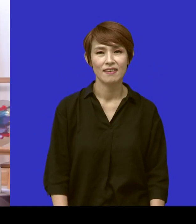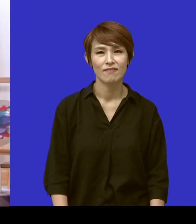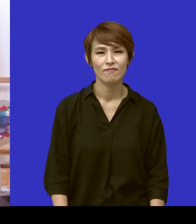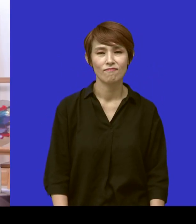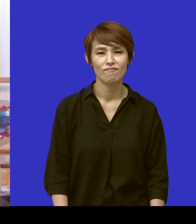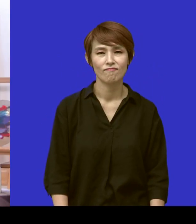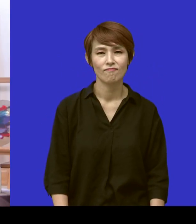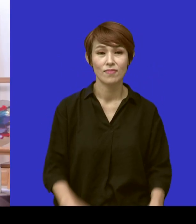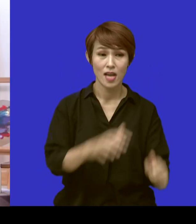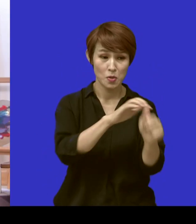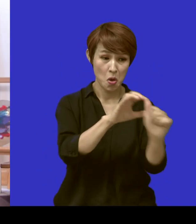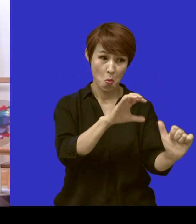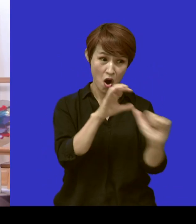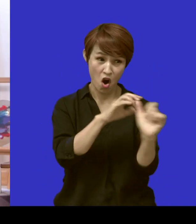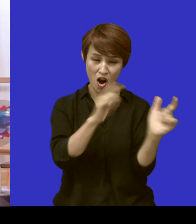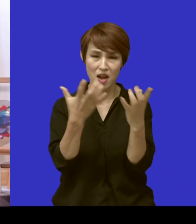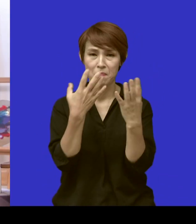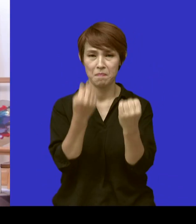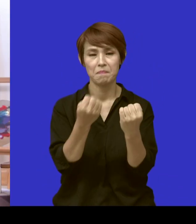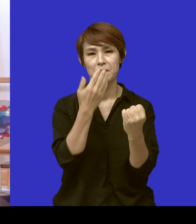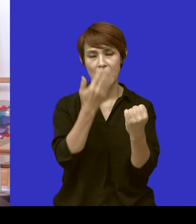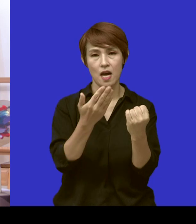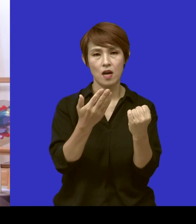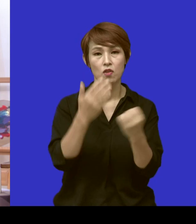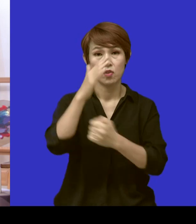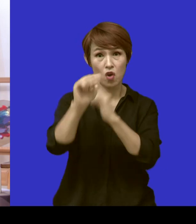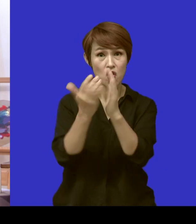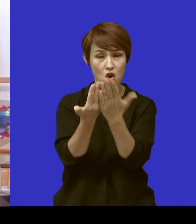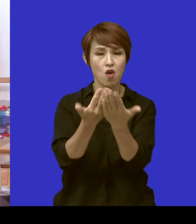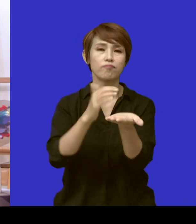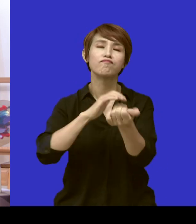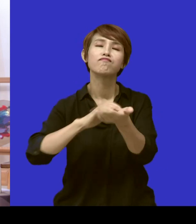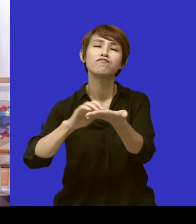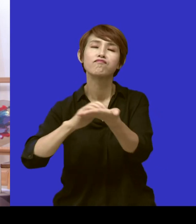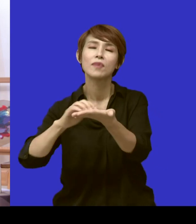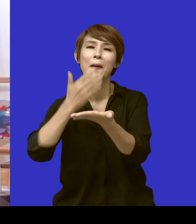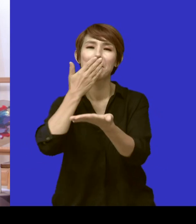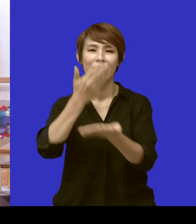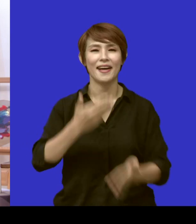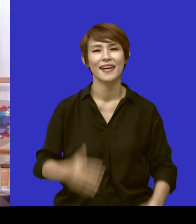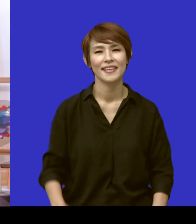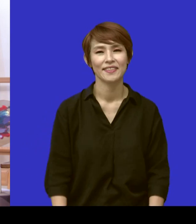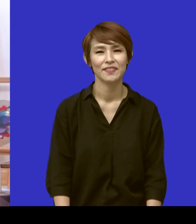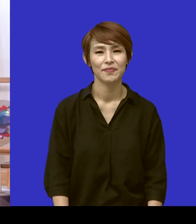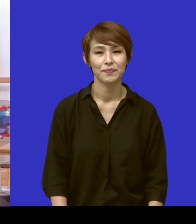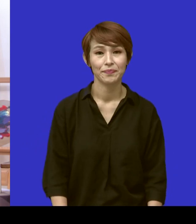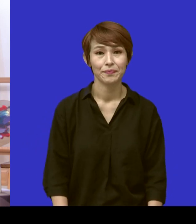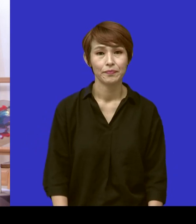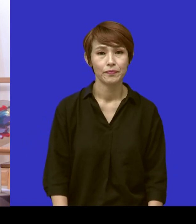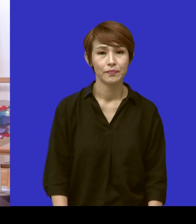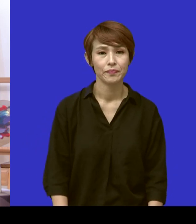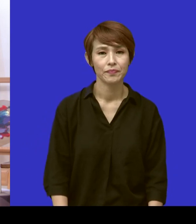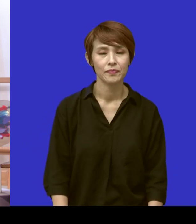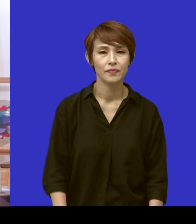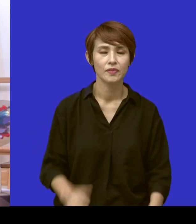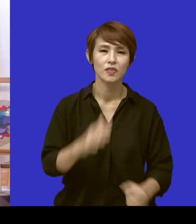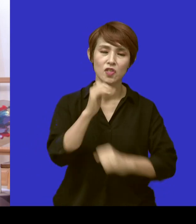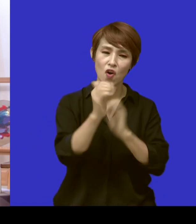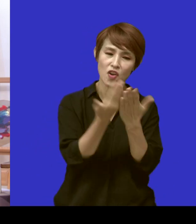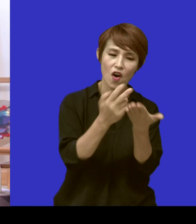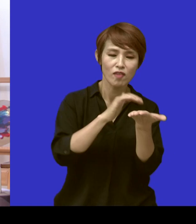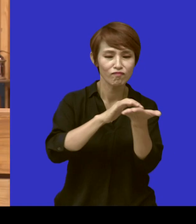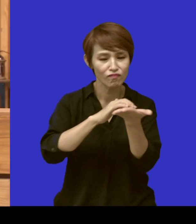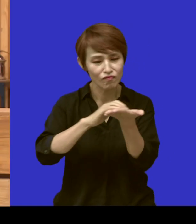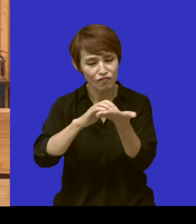많은 것을 할 수 있고, 성경도 이 한 손으로 읽는 것입니다. 그러니까 그러면 성경 찬송도